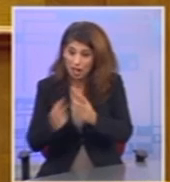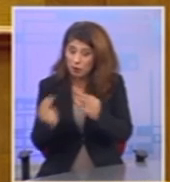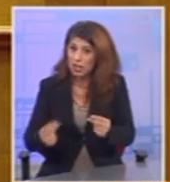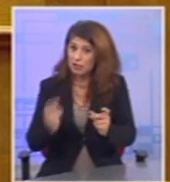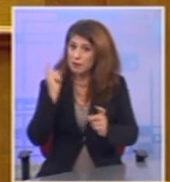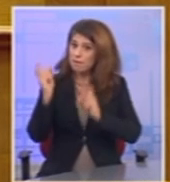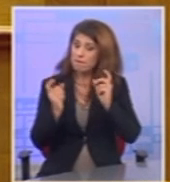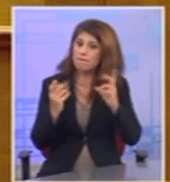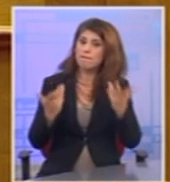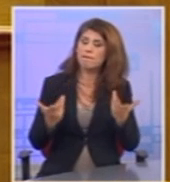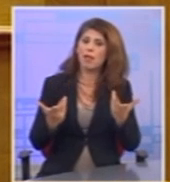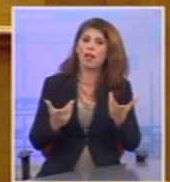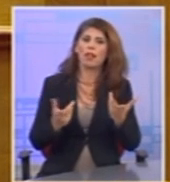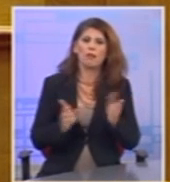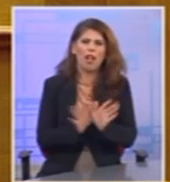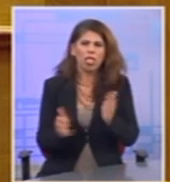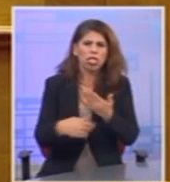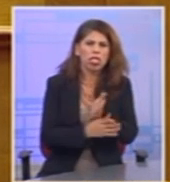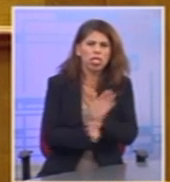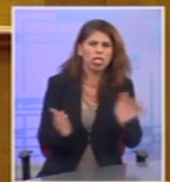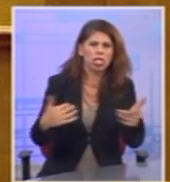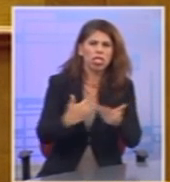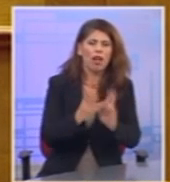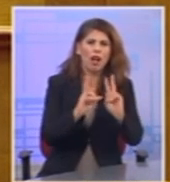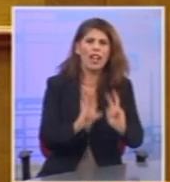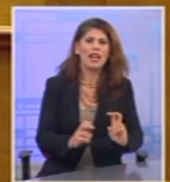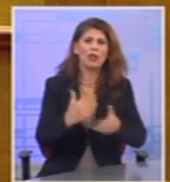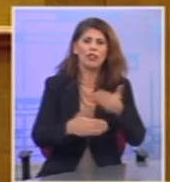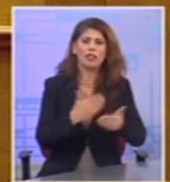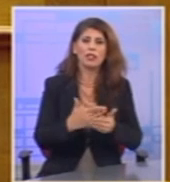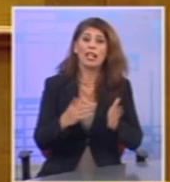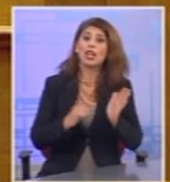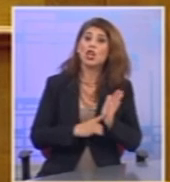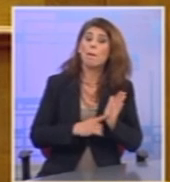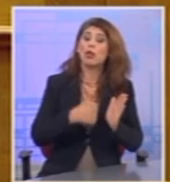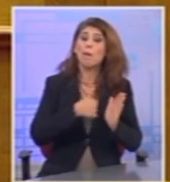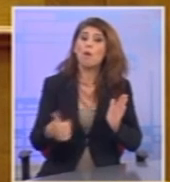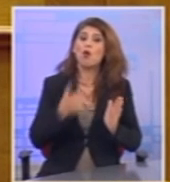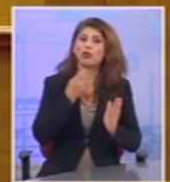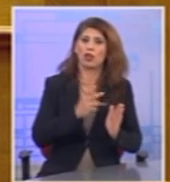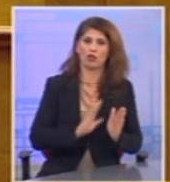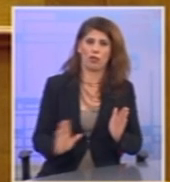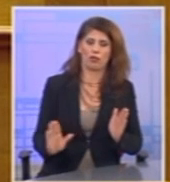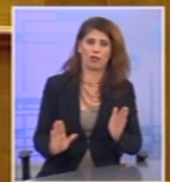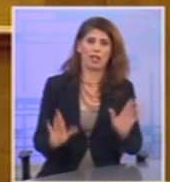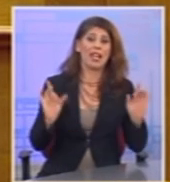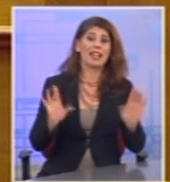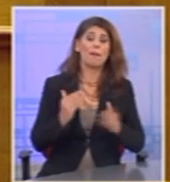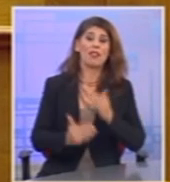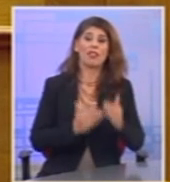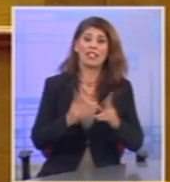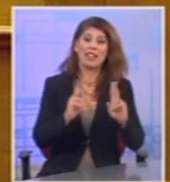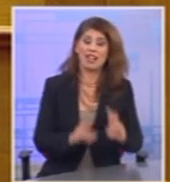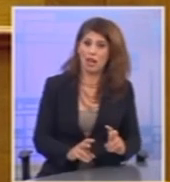βέβαια, με δεδαλώδεις διαδικασίες ελέγχου της νομιμότητας μόνο των δαπανών και καμιά διαδικασία